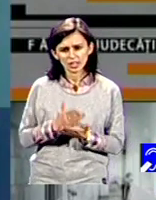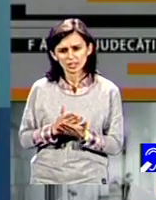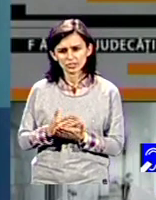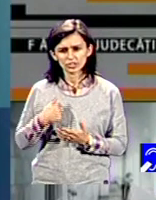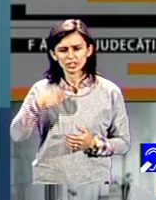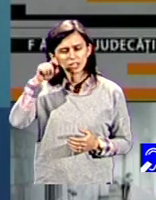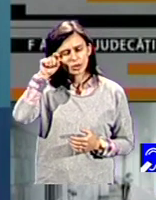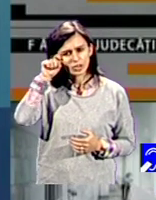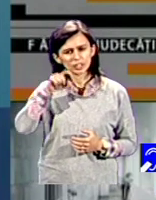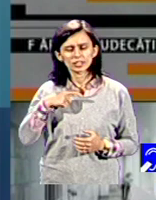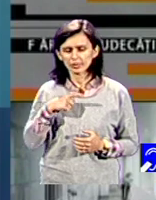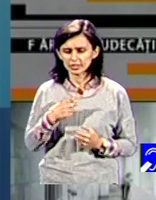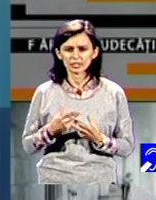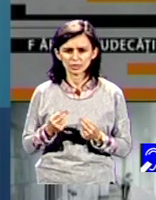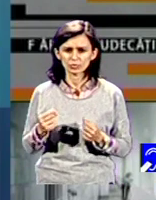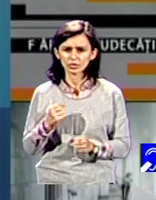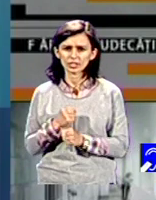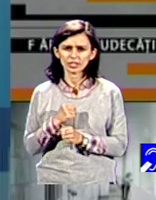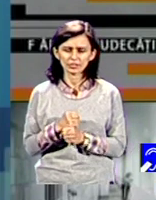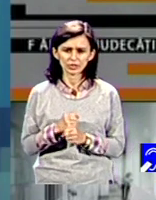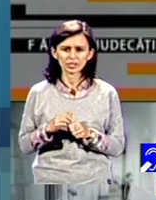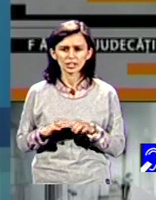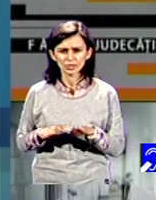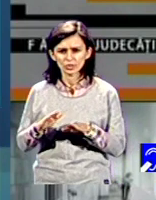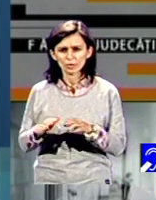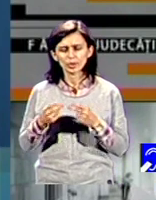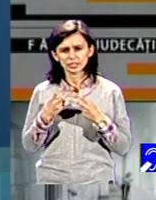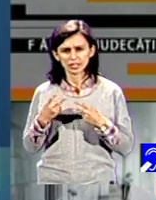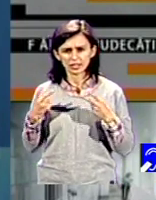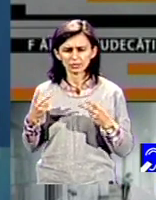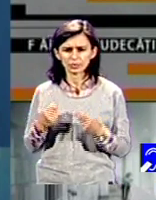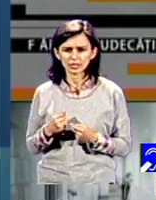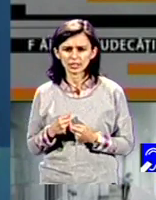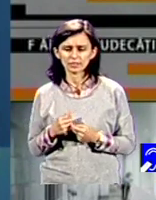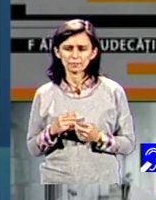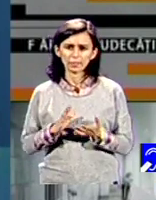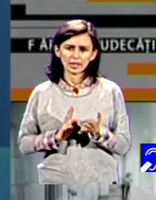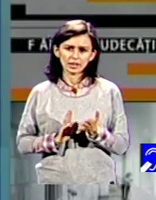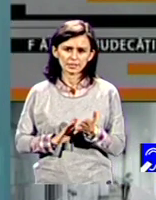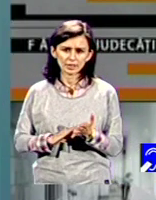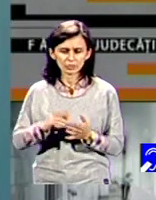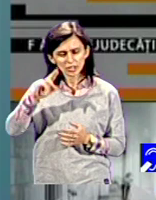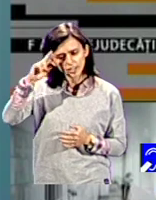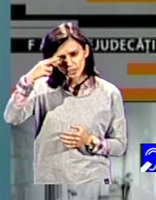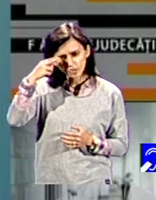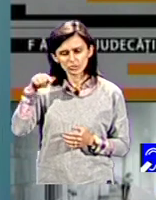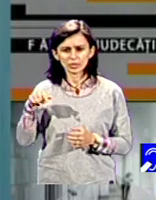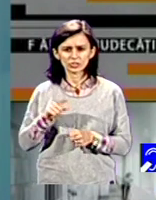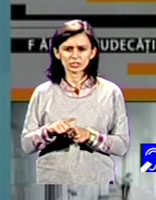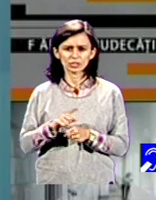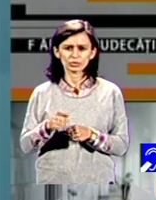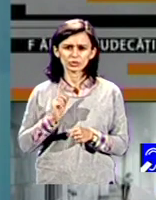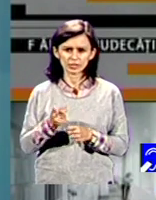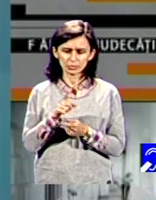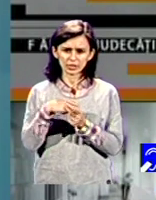mai e cale mult mai lungă e un pas important ăsta de bună seamă faptul că recunoaștem cumva că ar trebui lucruri acestea să fie schimbat